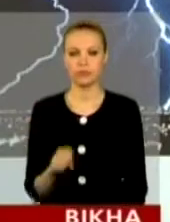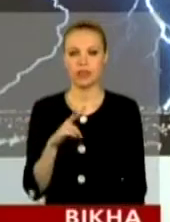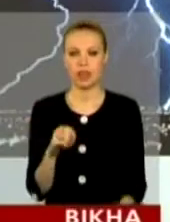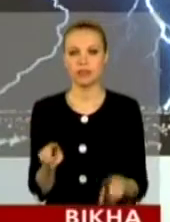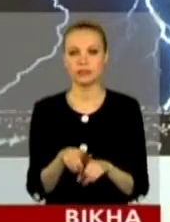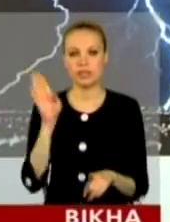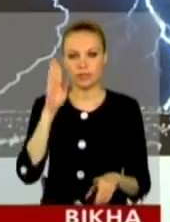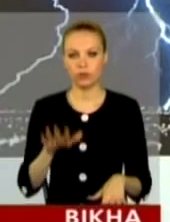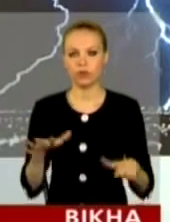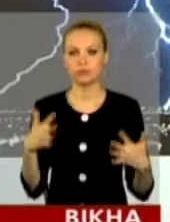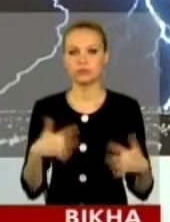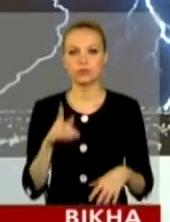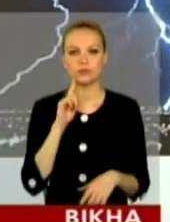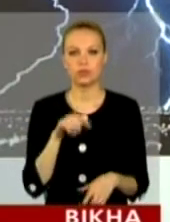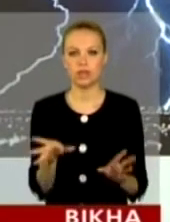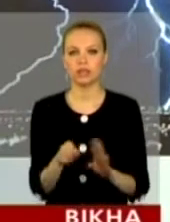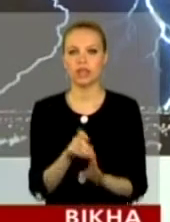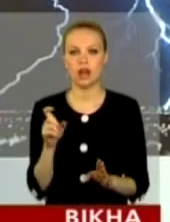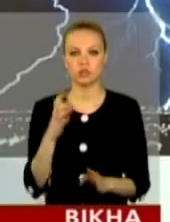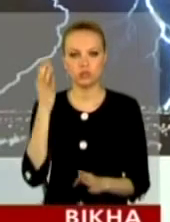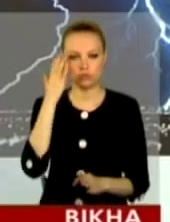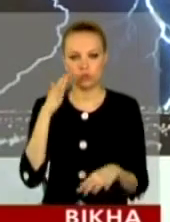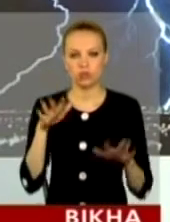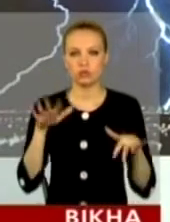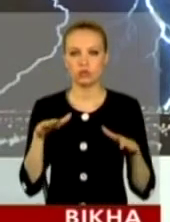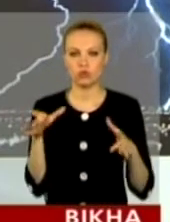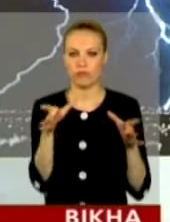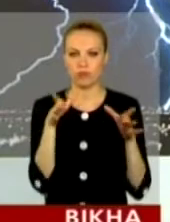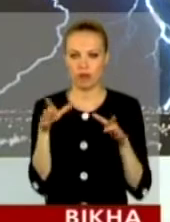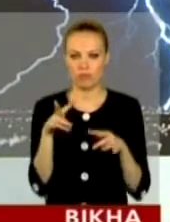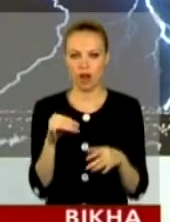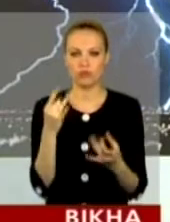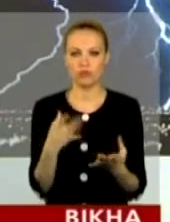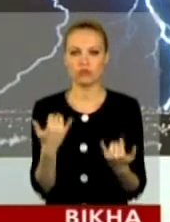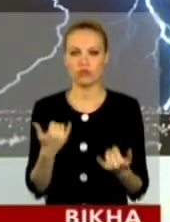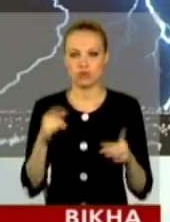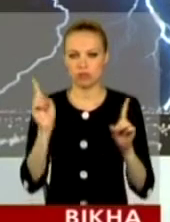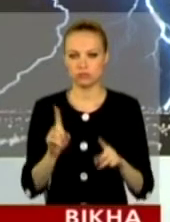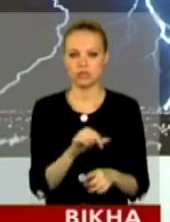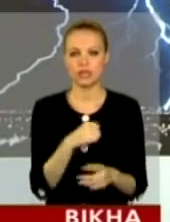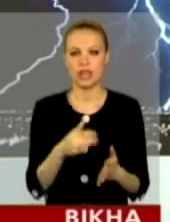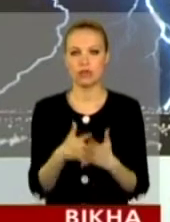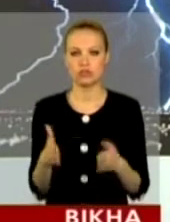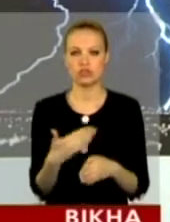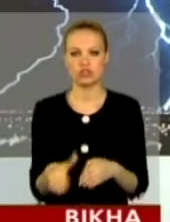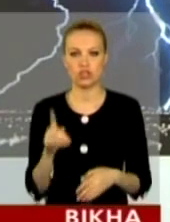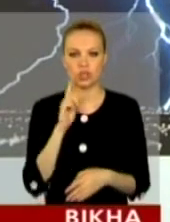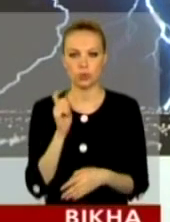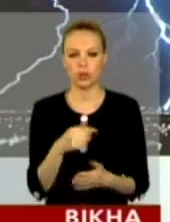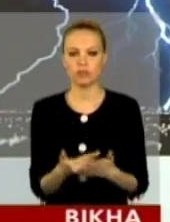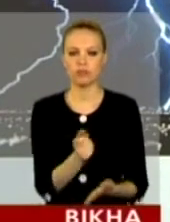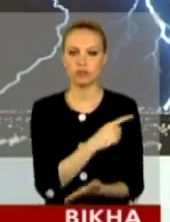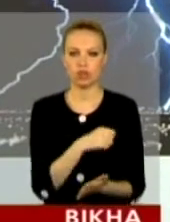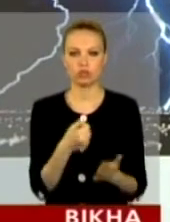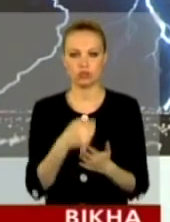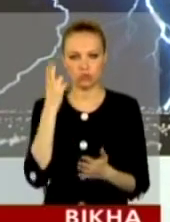Але все ж велика вода вже в Україні разом із чорними дощовими хмарами. Просто зараз штормить на більшій частині країни від Одещини